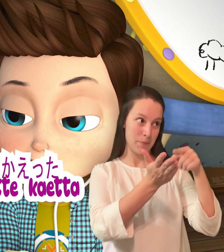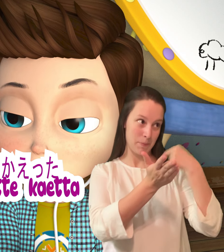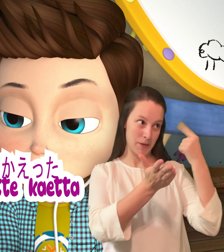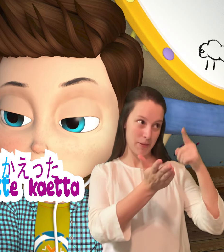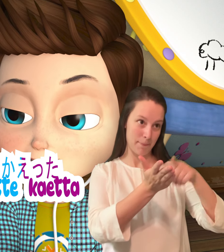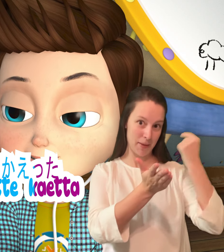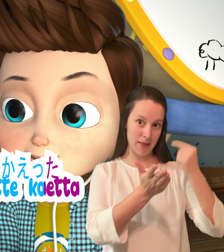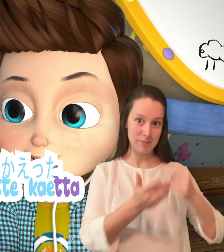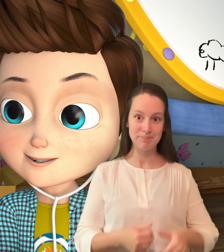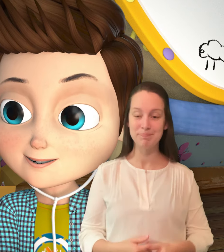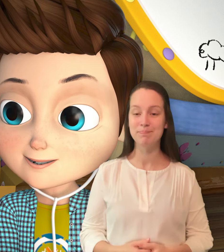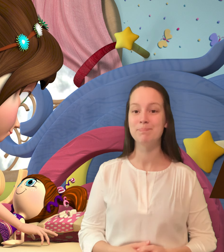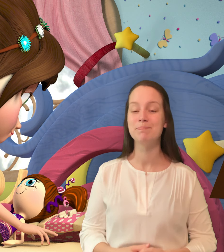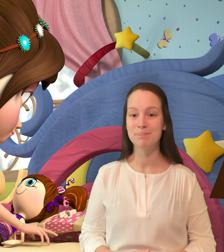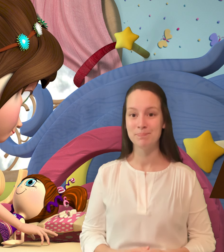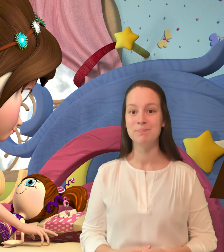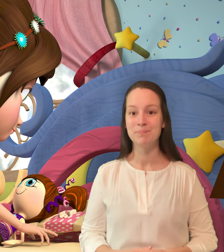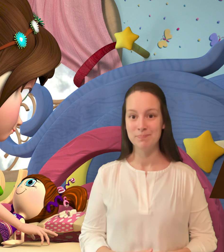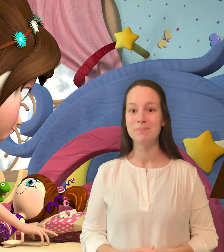といて帰っ